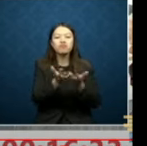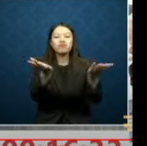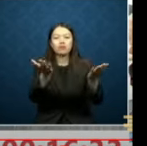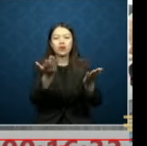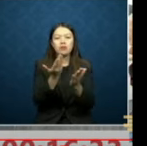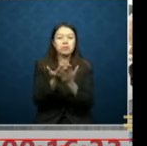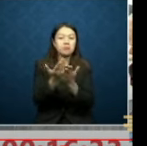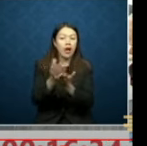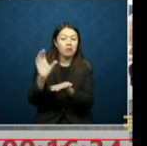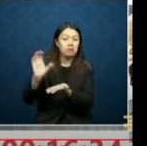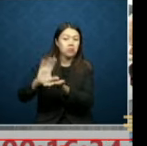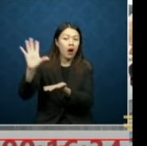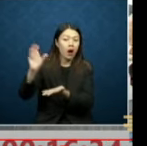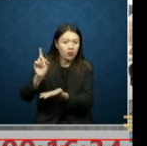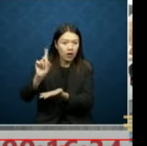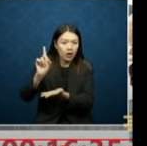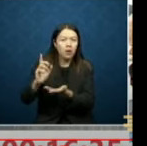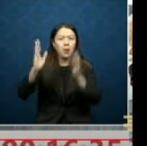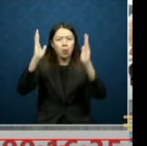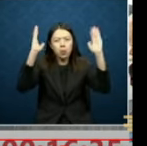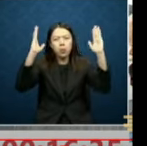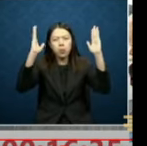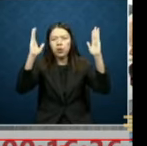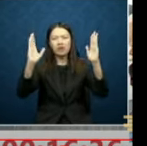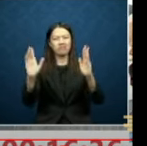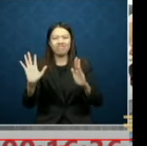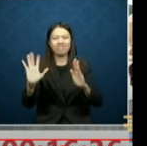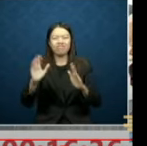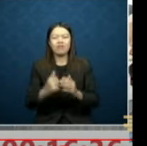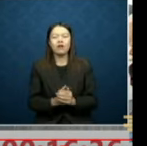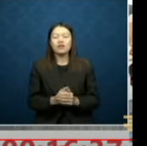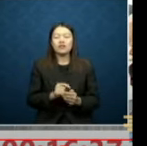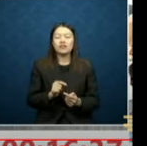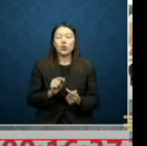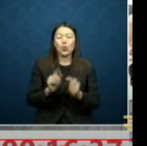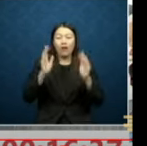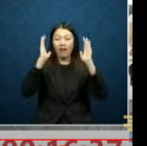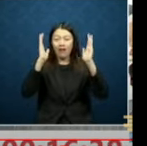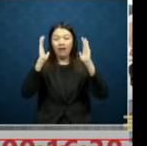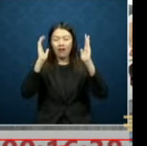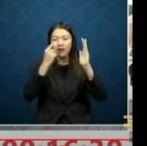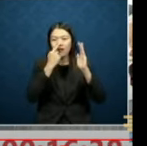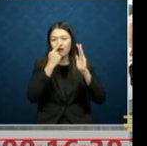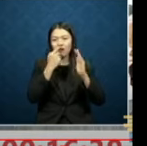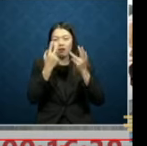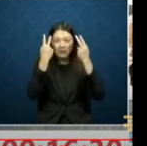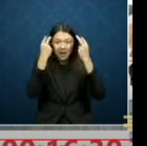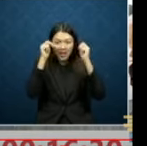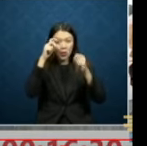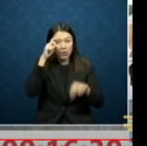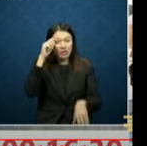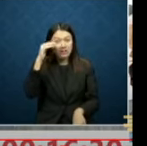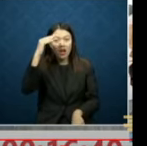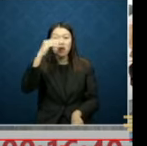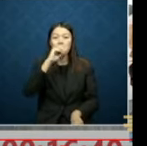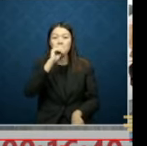เอาเงินมาจากไหนเหมือนโฆษณาหาเสียงตอนหาเสียงแล้วท่านนายกเศรษฐาก็ไม่ได้พู